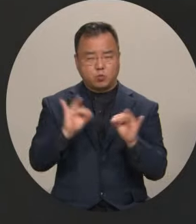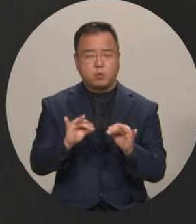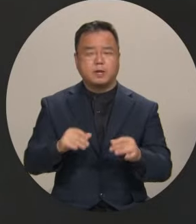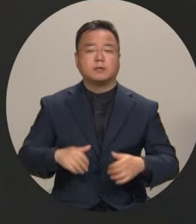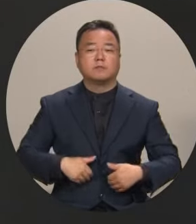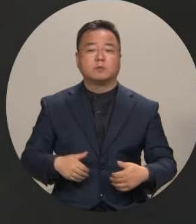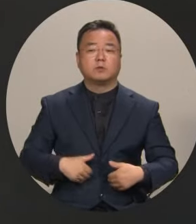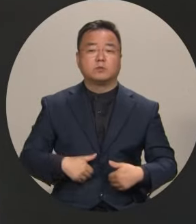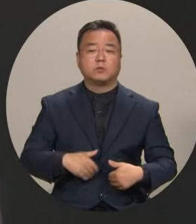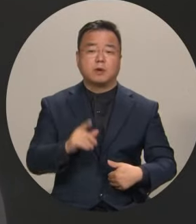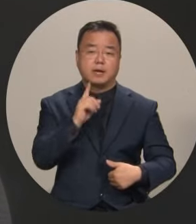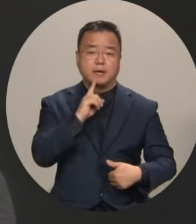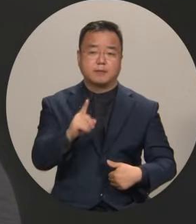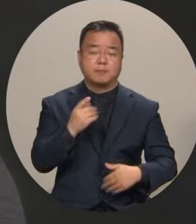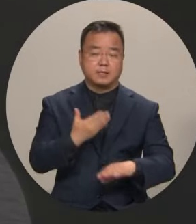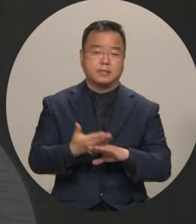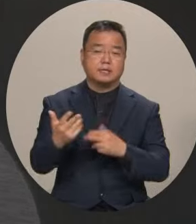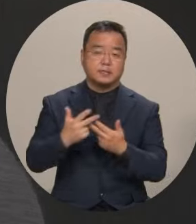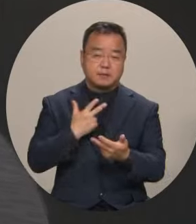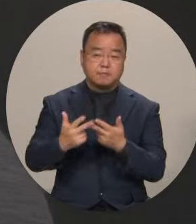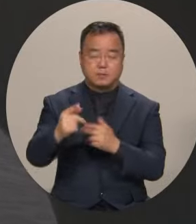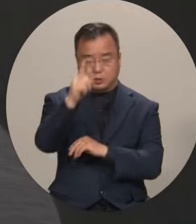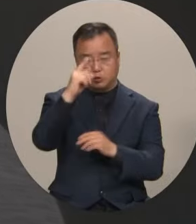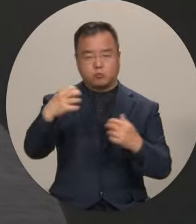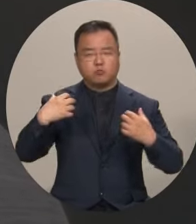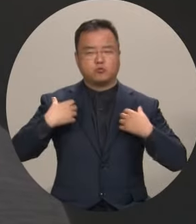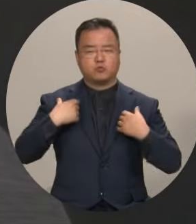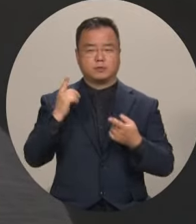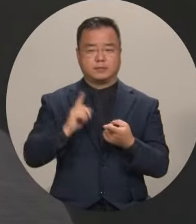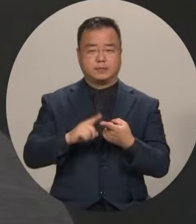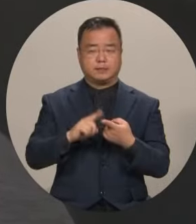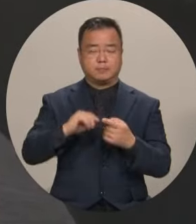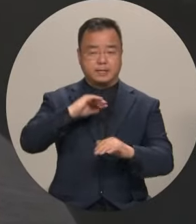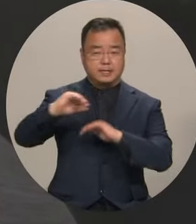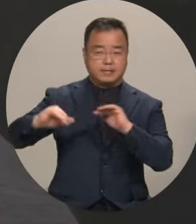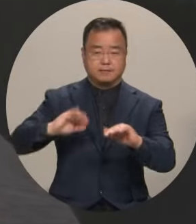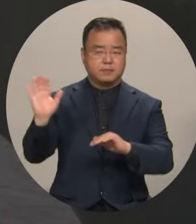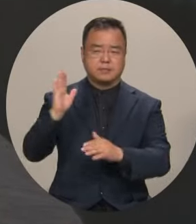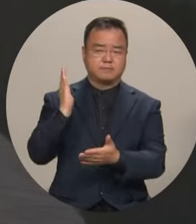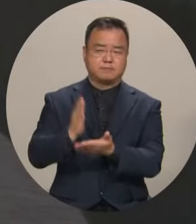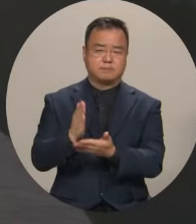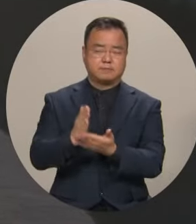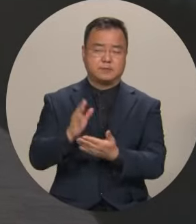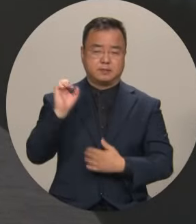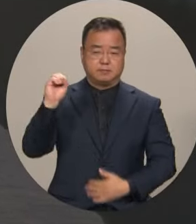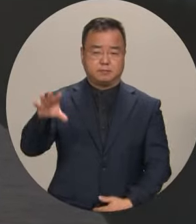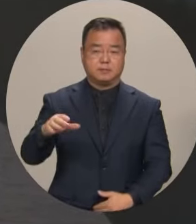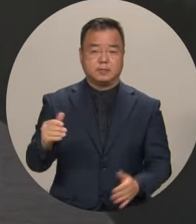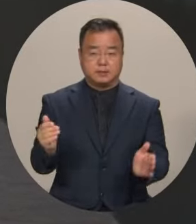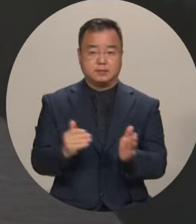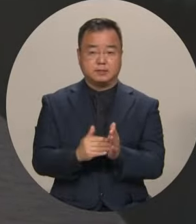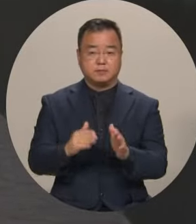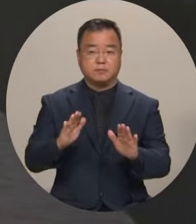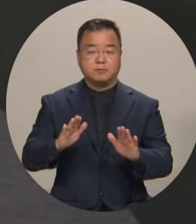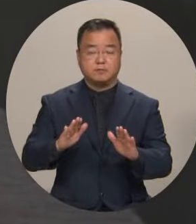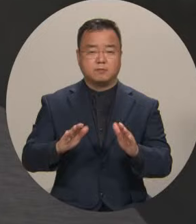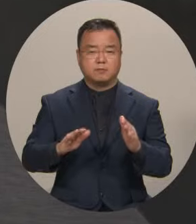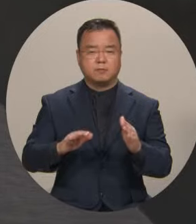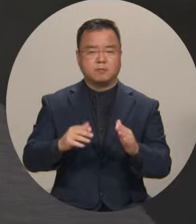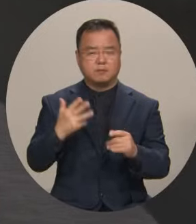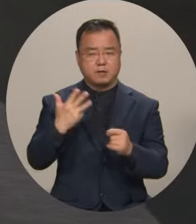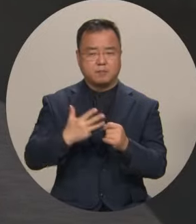되야 한다면서 다른 협회 그리고 정부도 이에 대해서는 간섭하지 말라 이렇게 주장을 했습니다 그리고 이미 8대